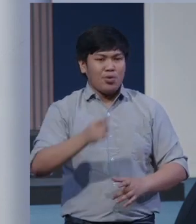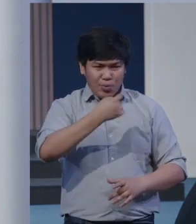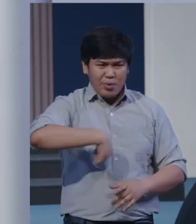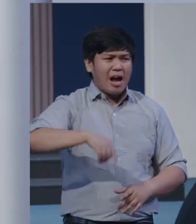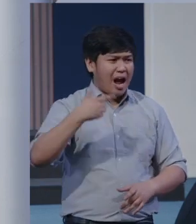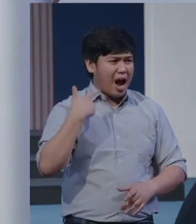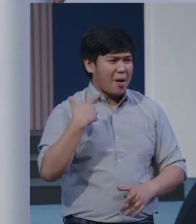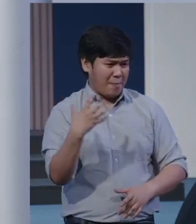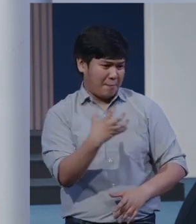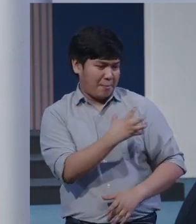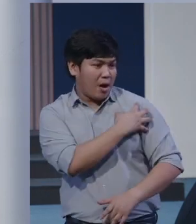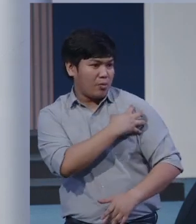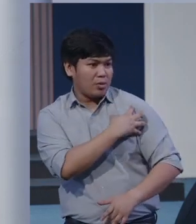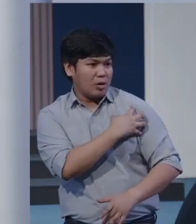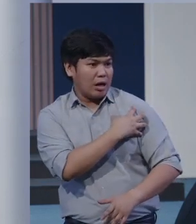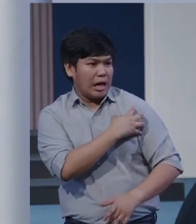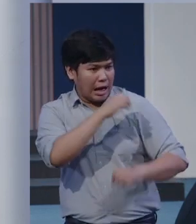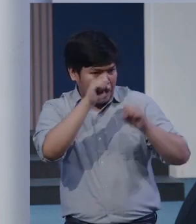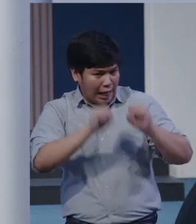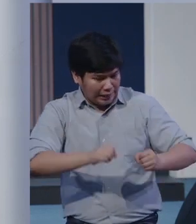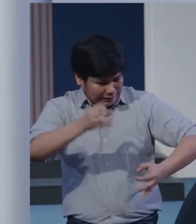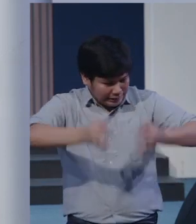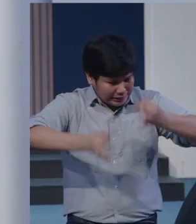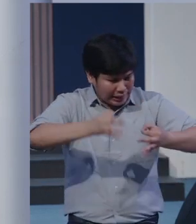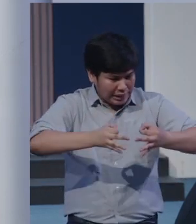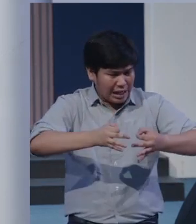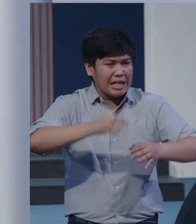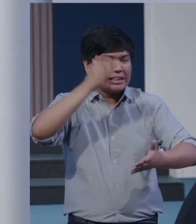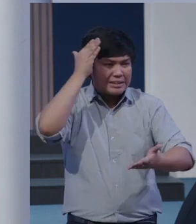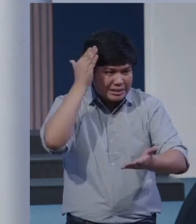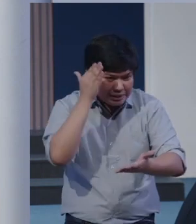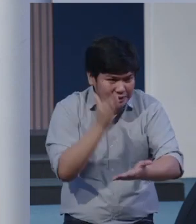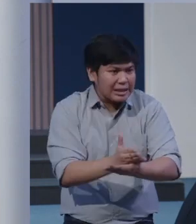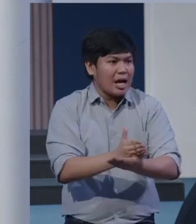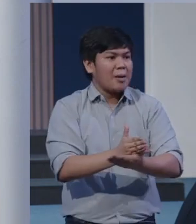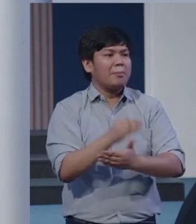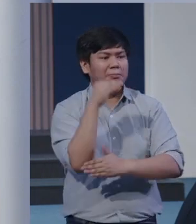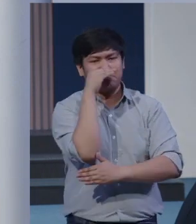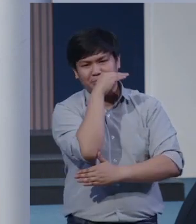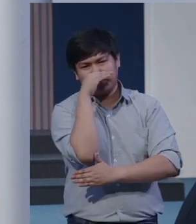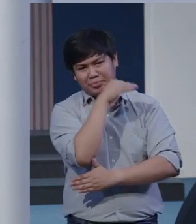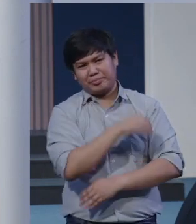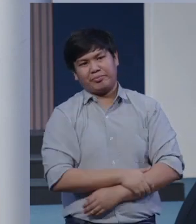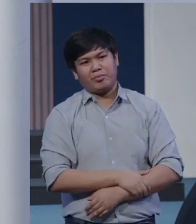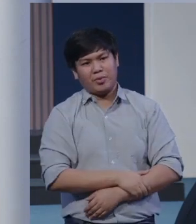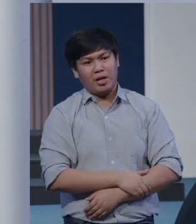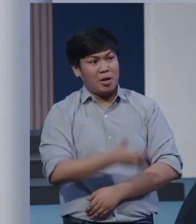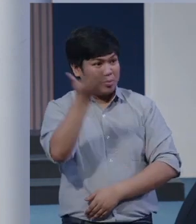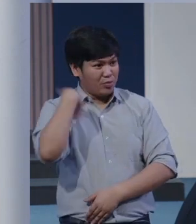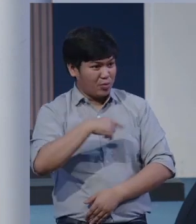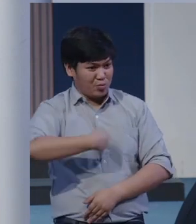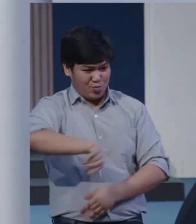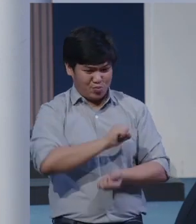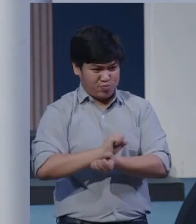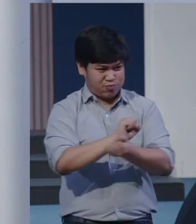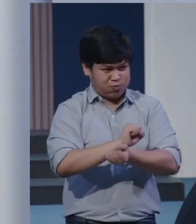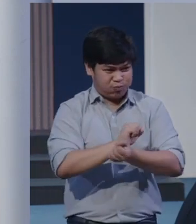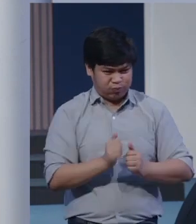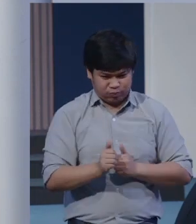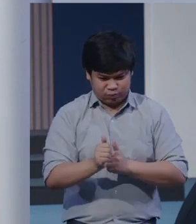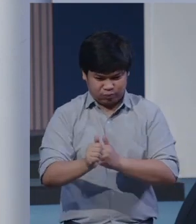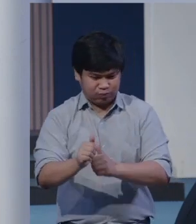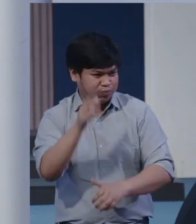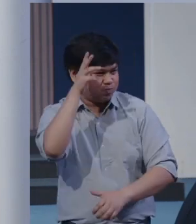kapangyarihan mga kapatid na itigil ang pagsisinungaling ang pagsisinungaling na